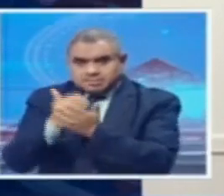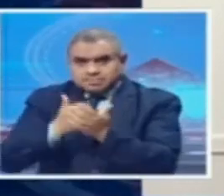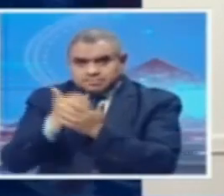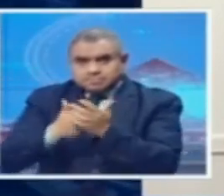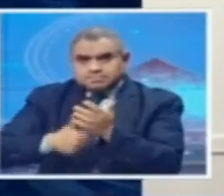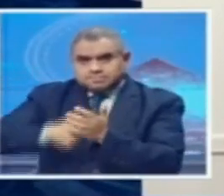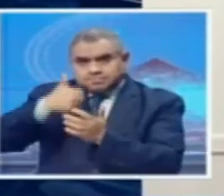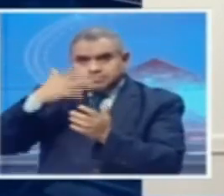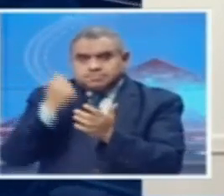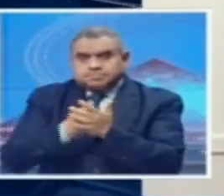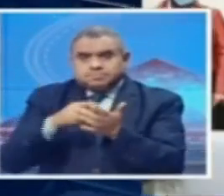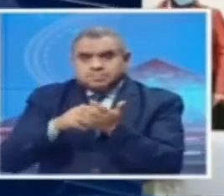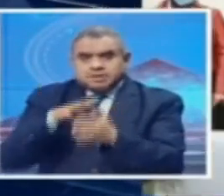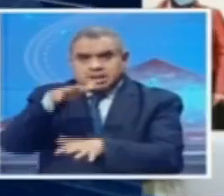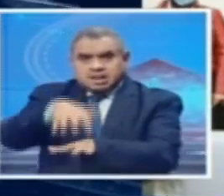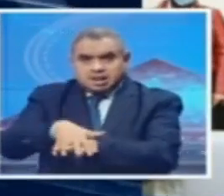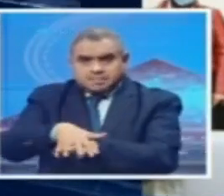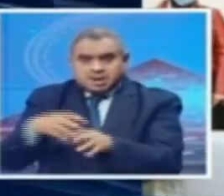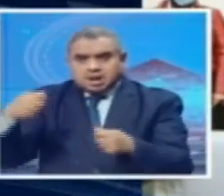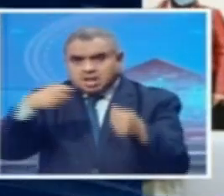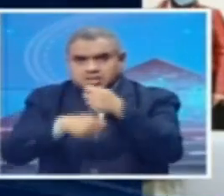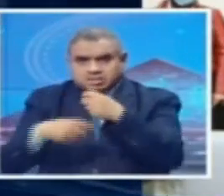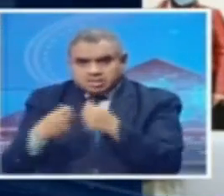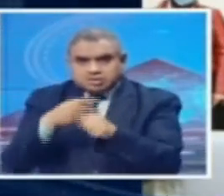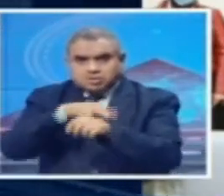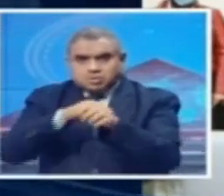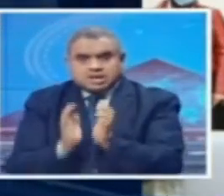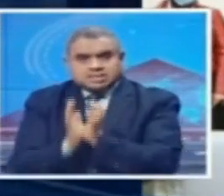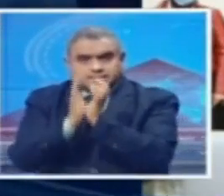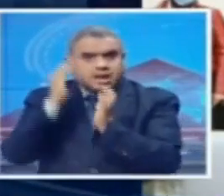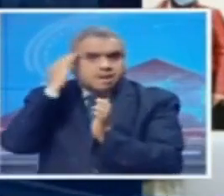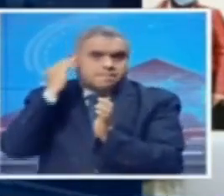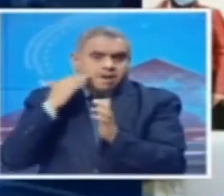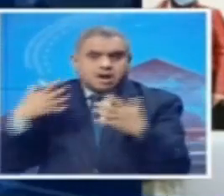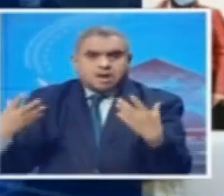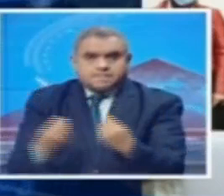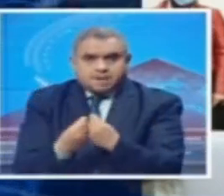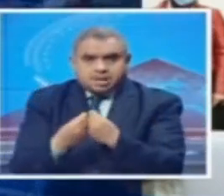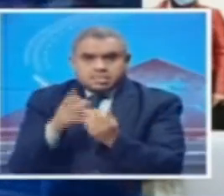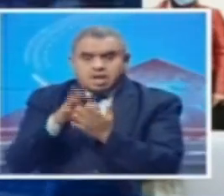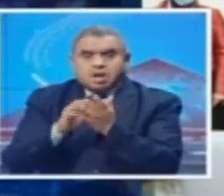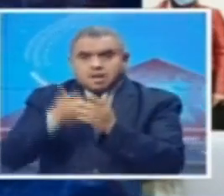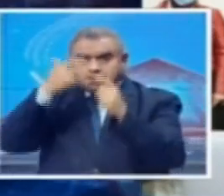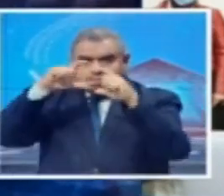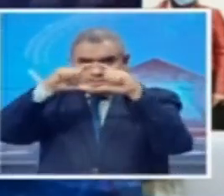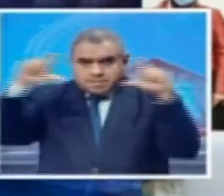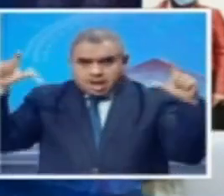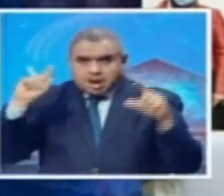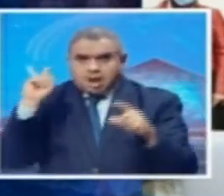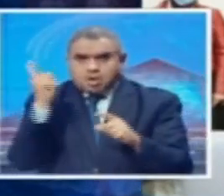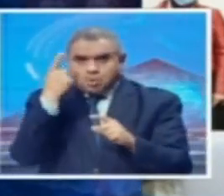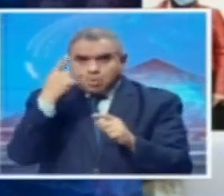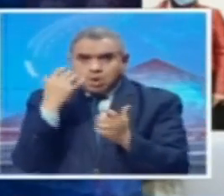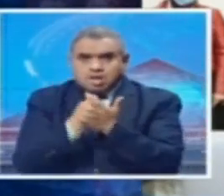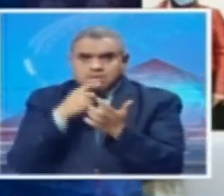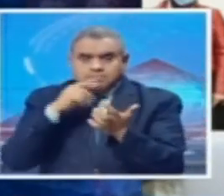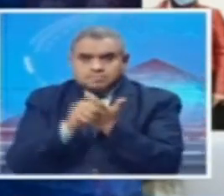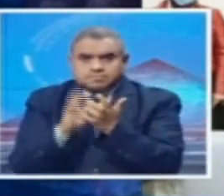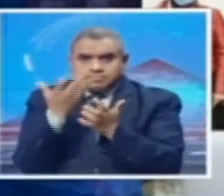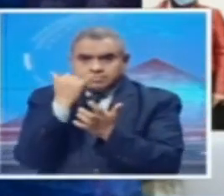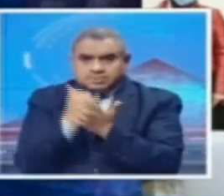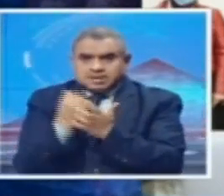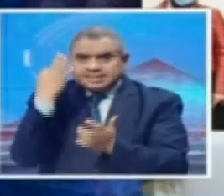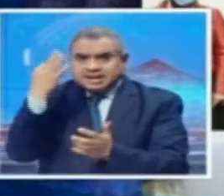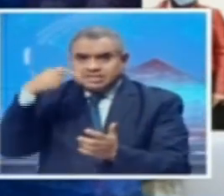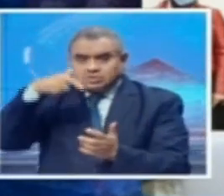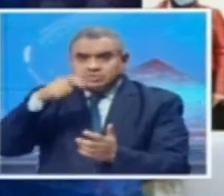البشري وتحقيق التمكين الاقتصادي والاجتماعي للمرأة. يذكر أن المرحلة الأولى من المشروع تم تنفيذها في